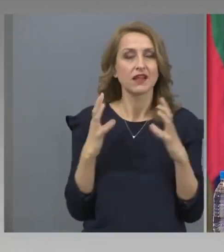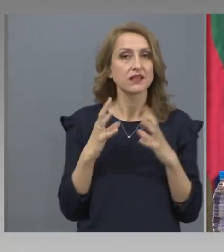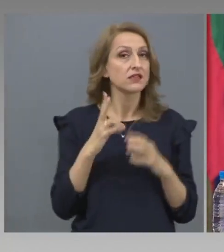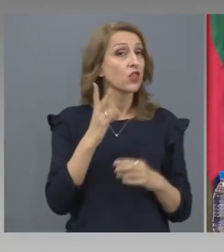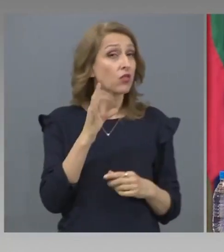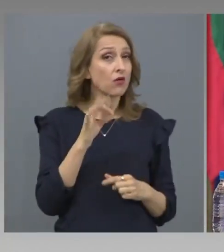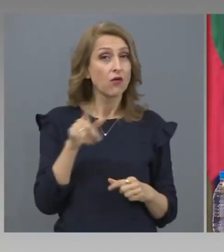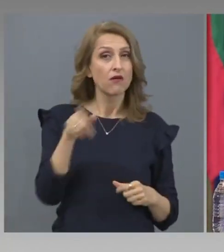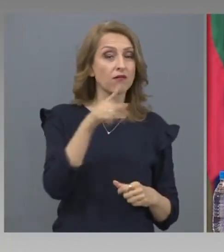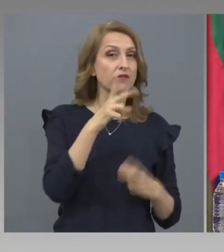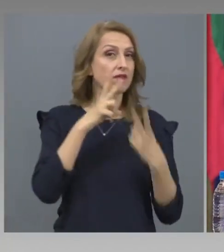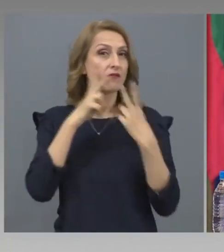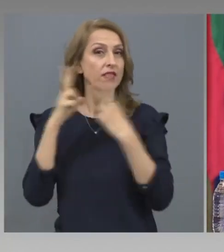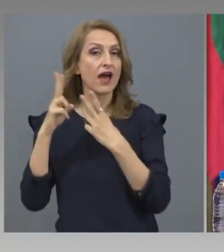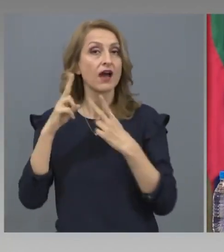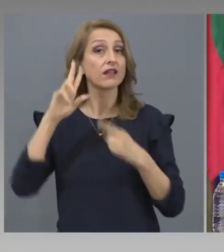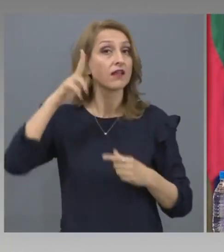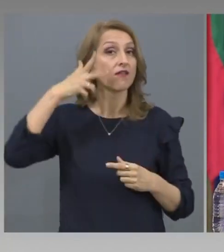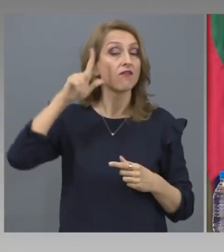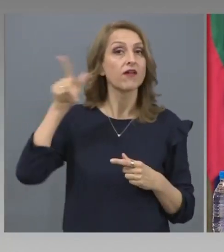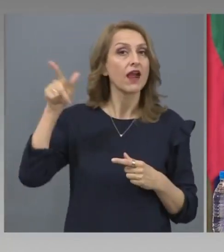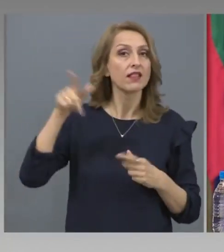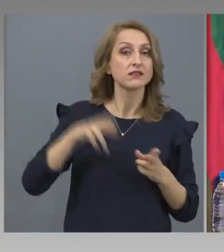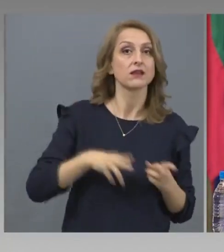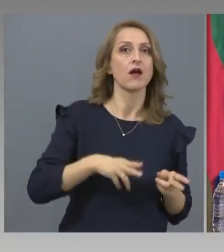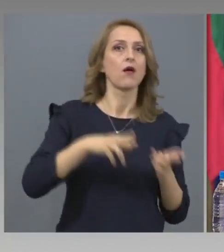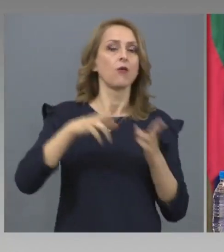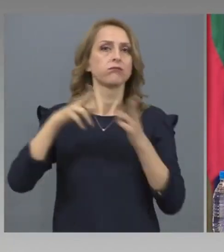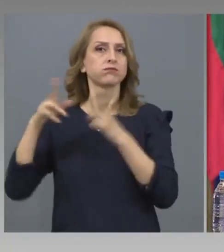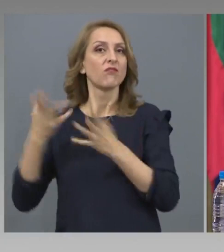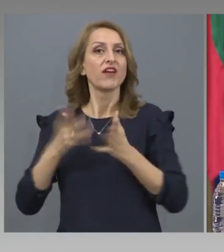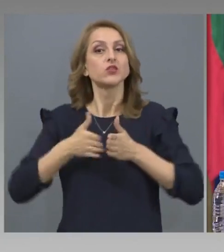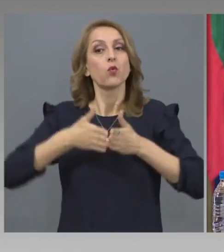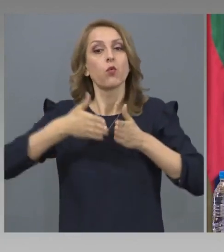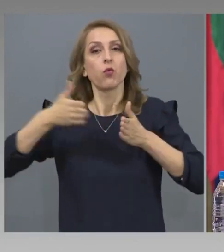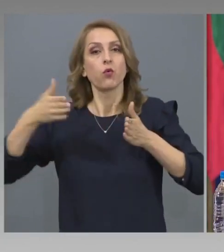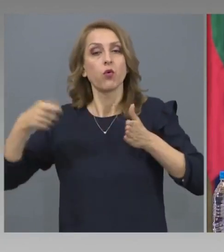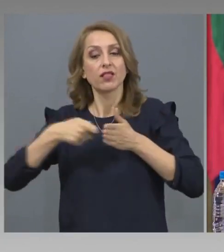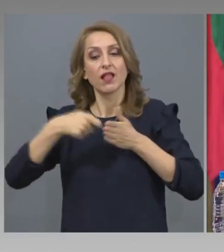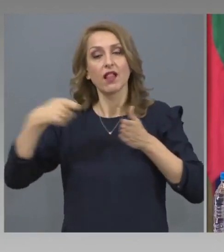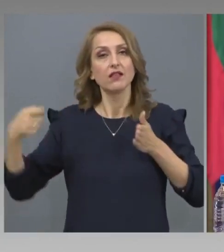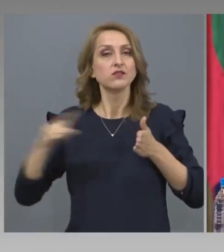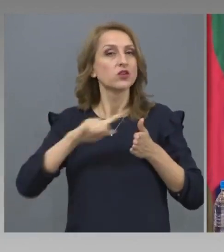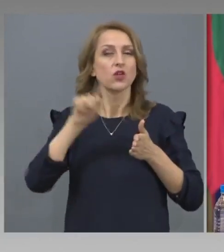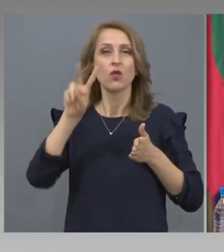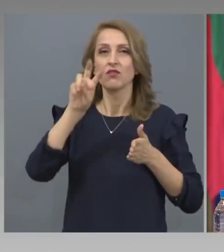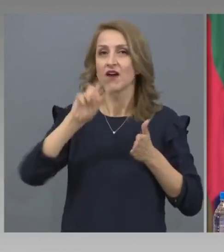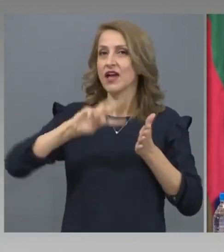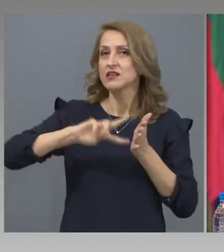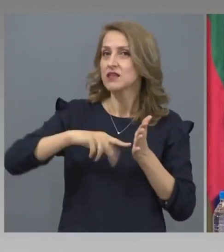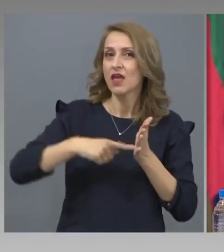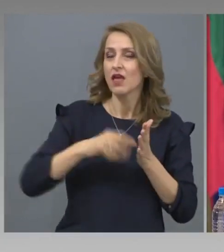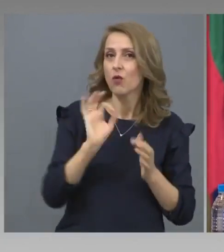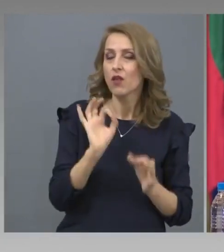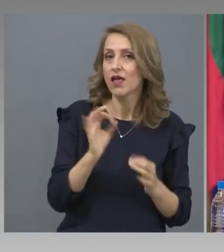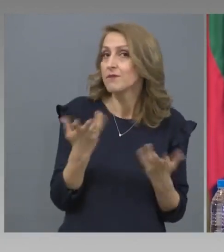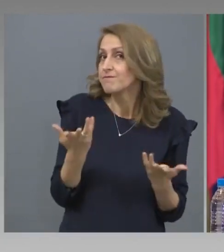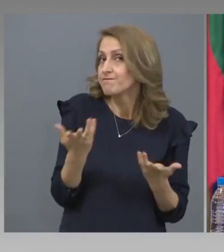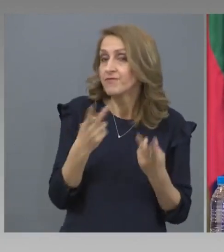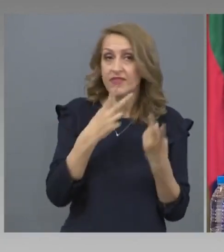юли. И то някъде след 20 юли. Аз съм убеден, че и другите колеги ще прибегнат към тази